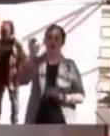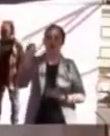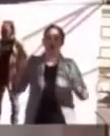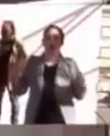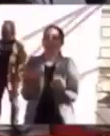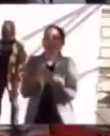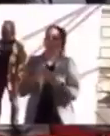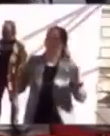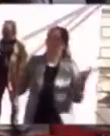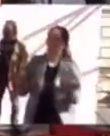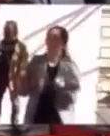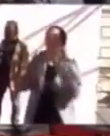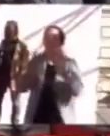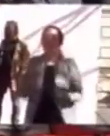ministro grazie landini